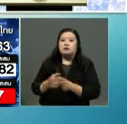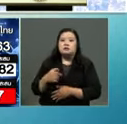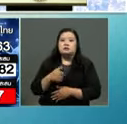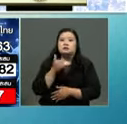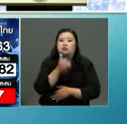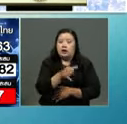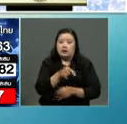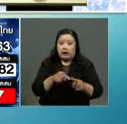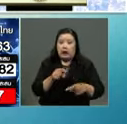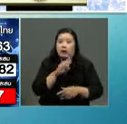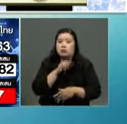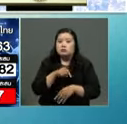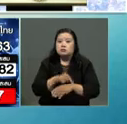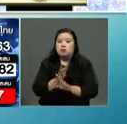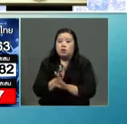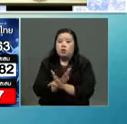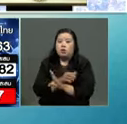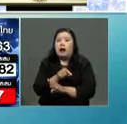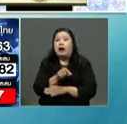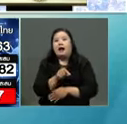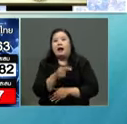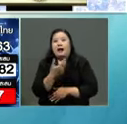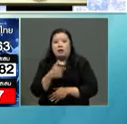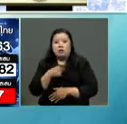แต่ถ้าลืมเช็คเอาท์ระบบจะเตือนให้ท่านมาตรวจโลกแต่ถ้าท่านcheck out